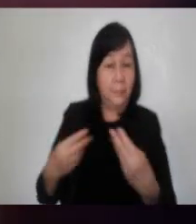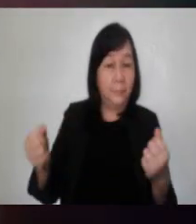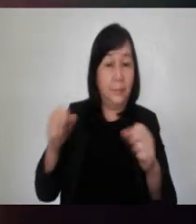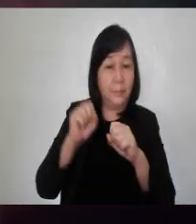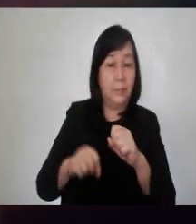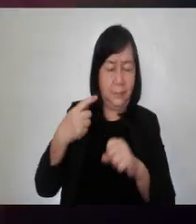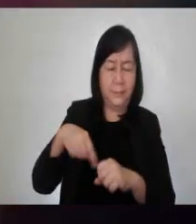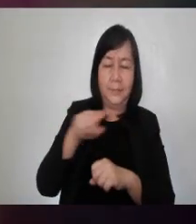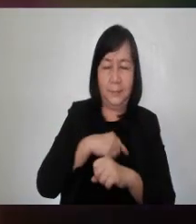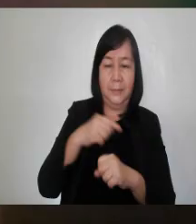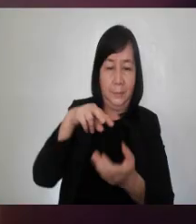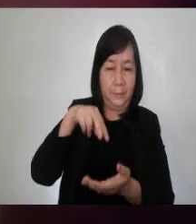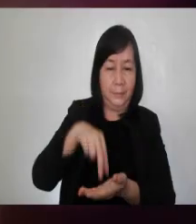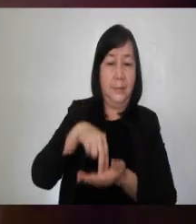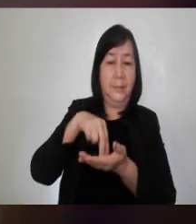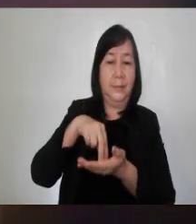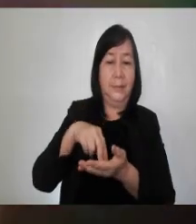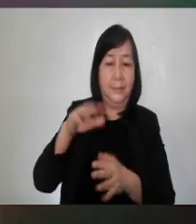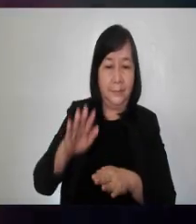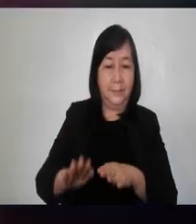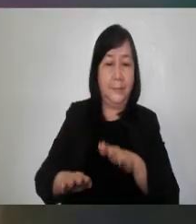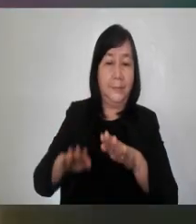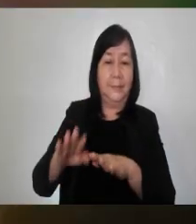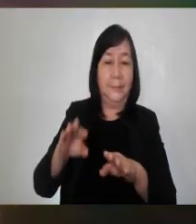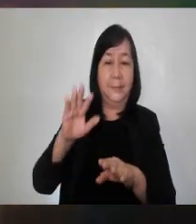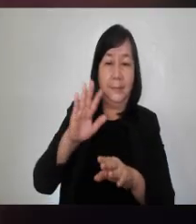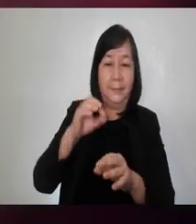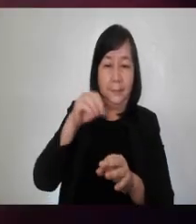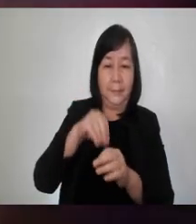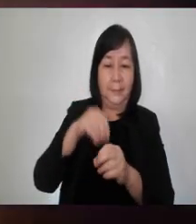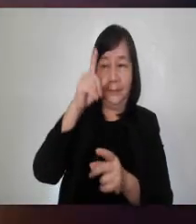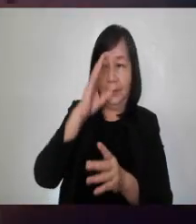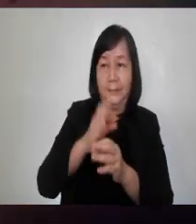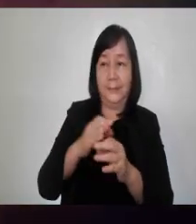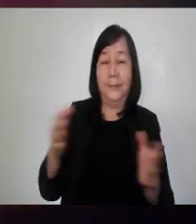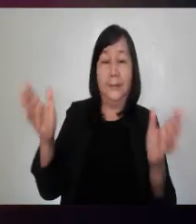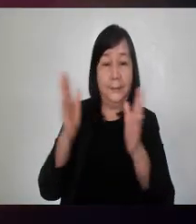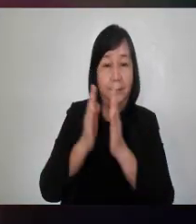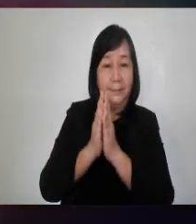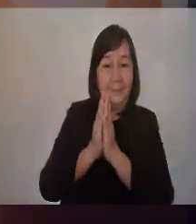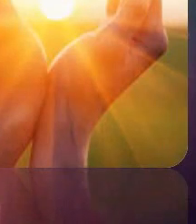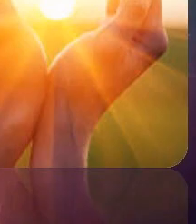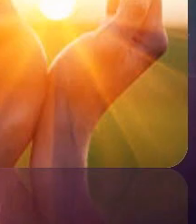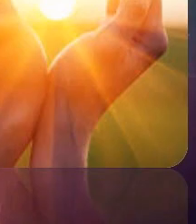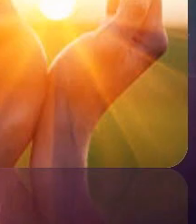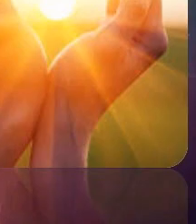pagpapagaling upang kami ay makabangon at lumakad sa pananampalataya. Amen.